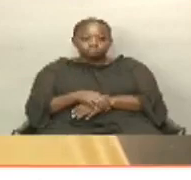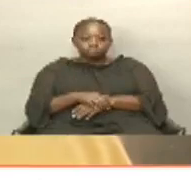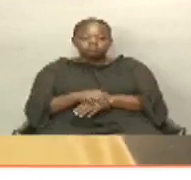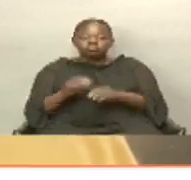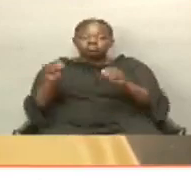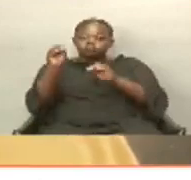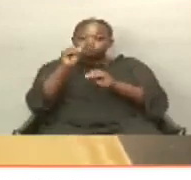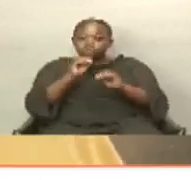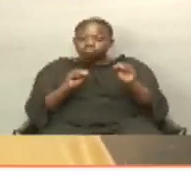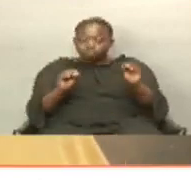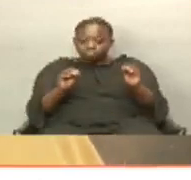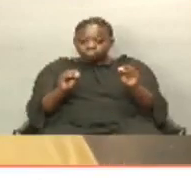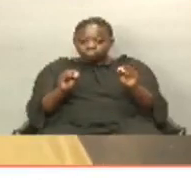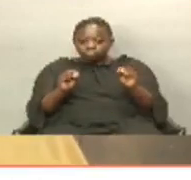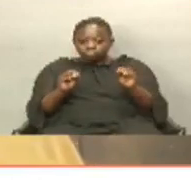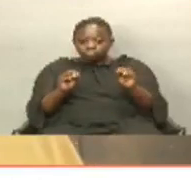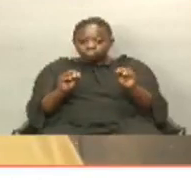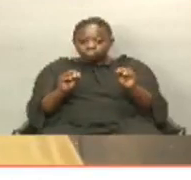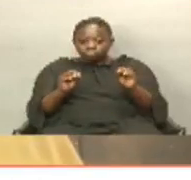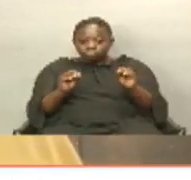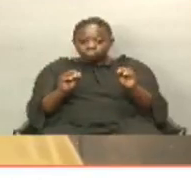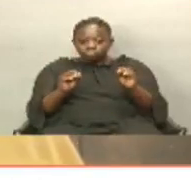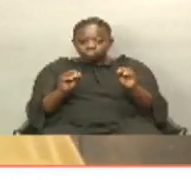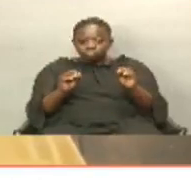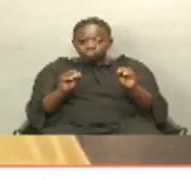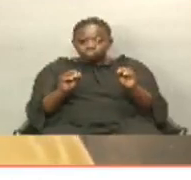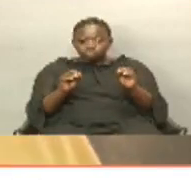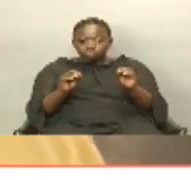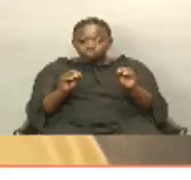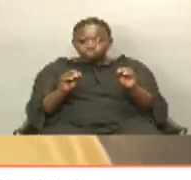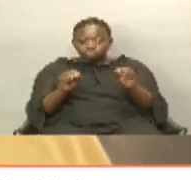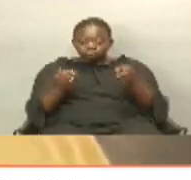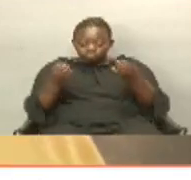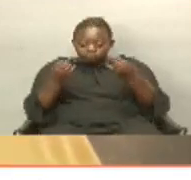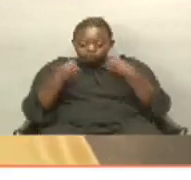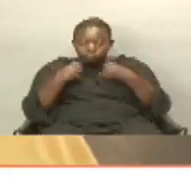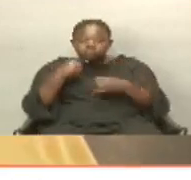Nothing else. You just, sir, you just tell me.